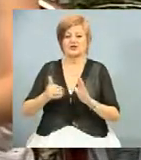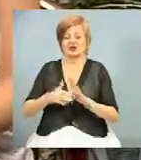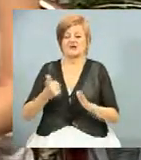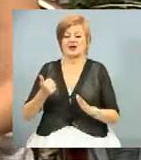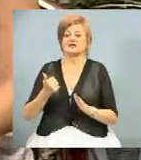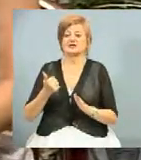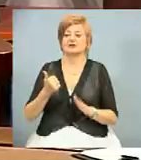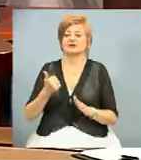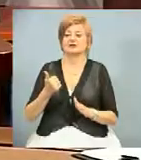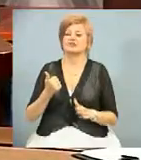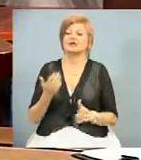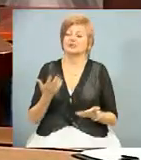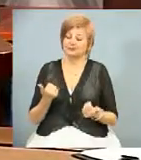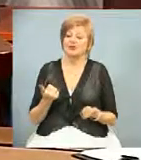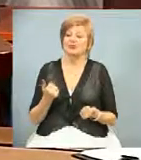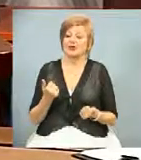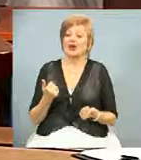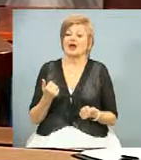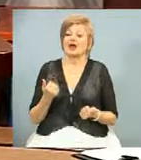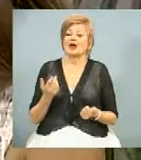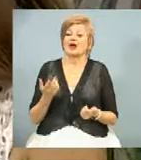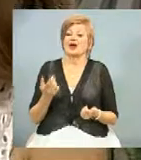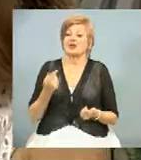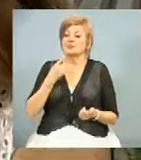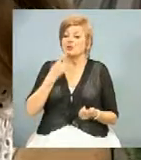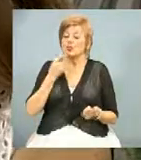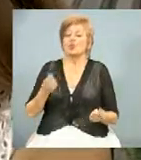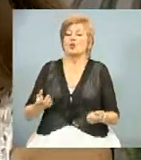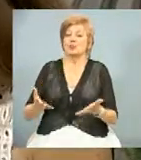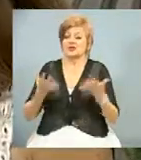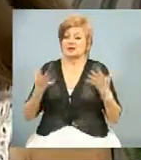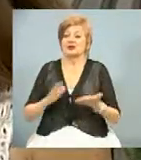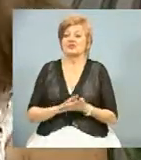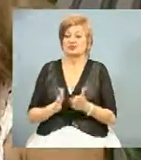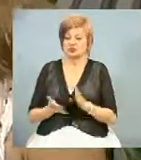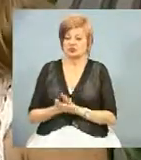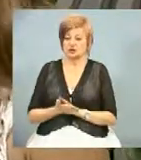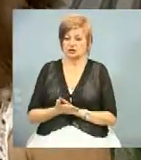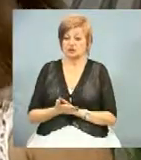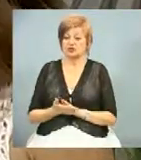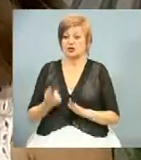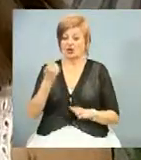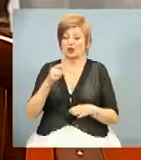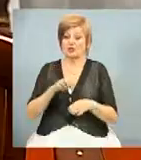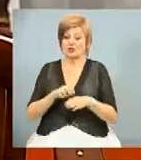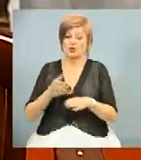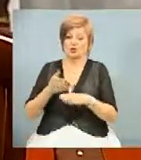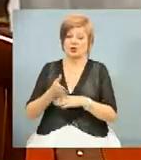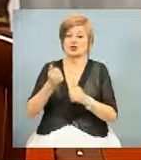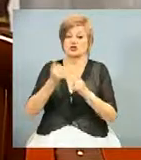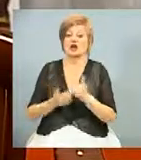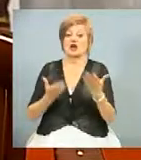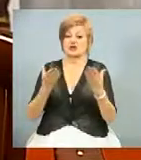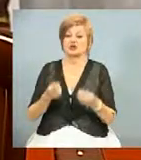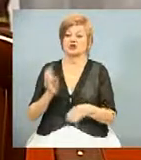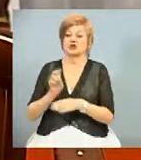або лікуй мені зуб? Я тобі так ще одне скажу, що ось давай уявимо таку ситуацію. До одного лікаря щодня навідується, ну,